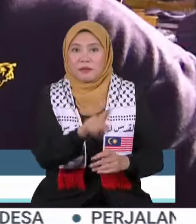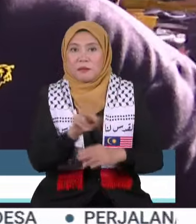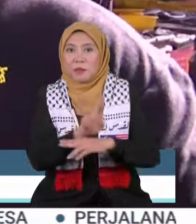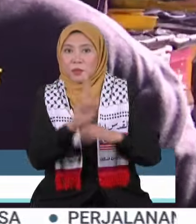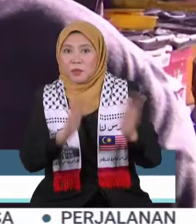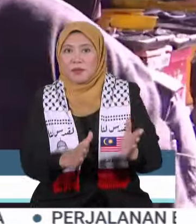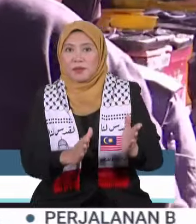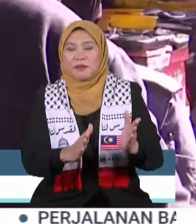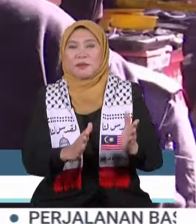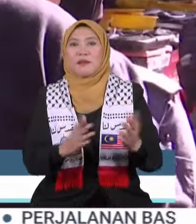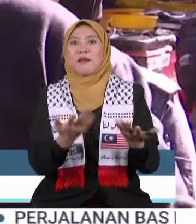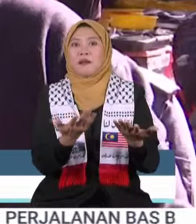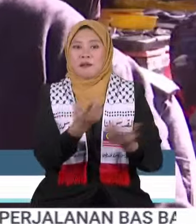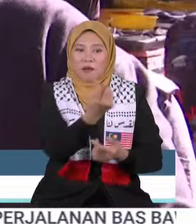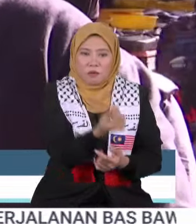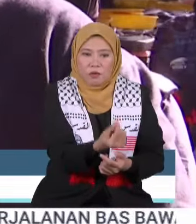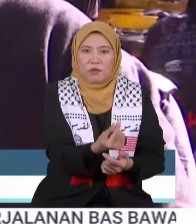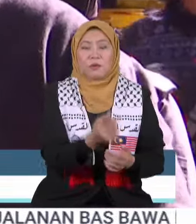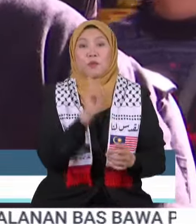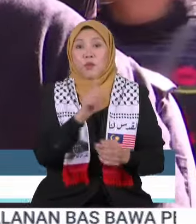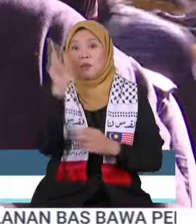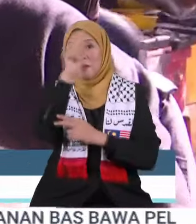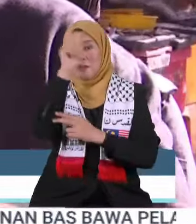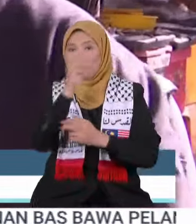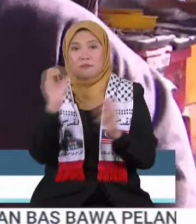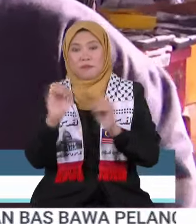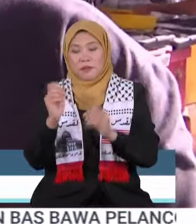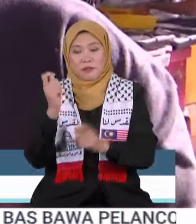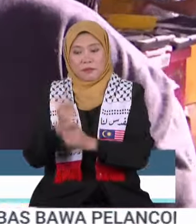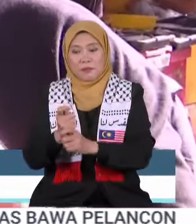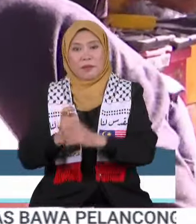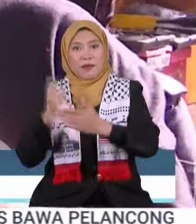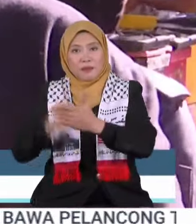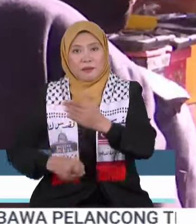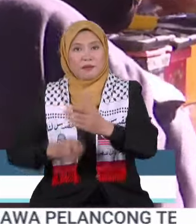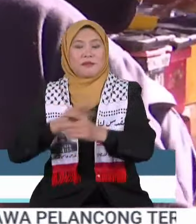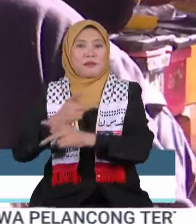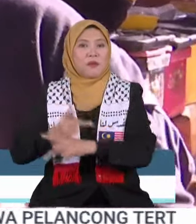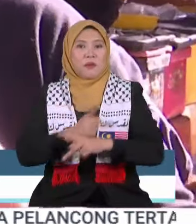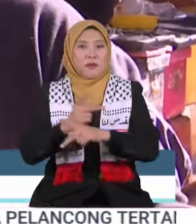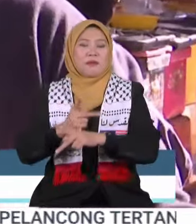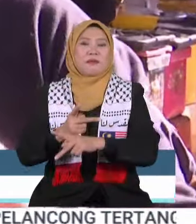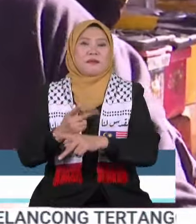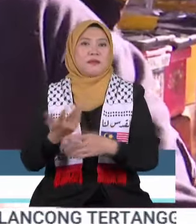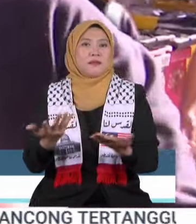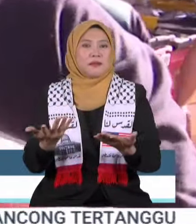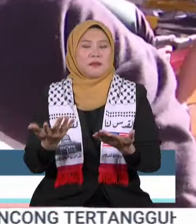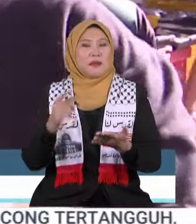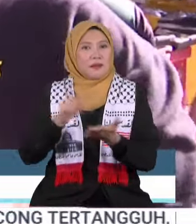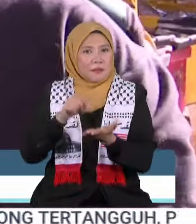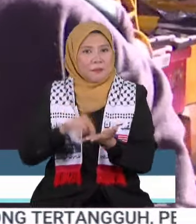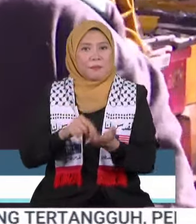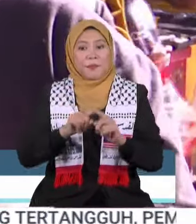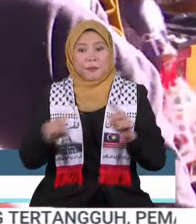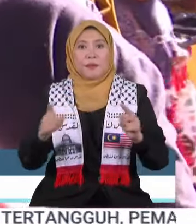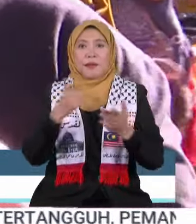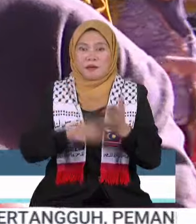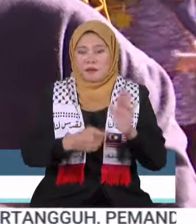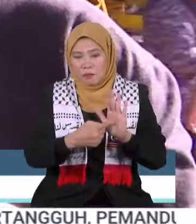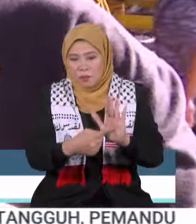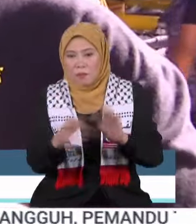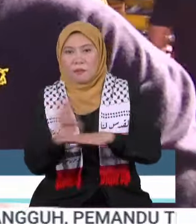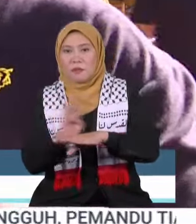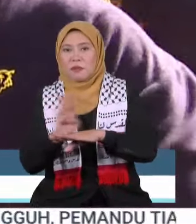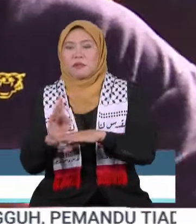pengguna. Walaupun kerajaan tidak menetapkan sebarang tanda harga kawalan pada harga ayam, tapi nampaknya harga yang ada sekarang